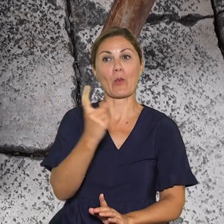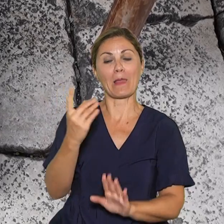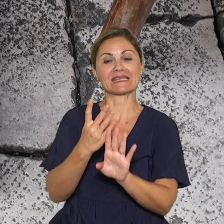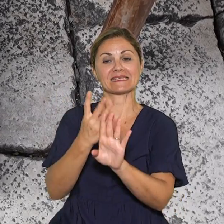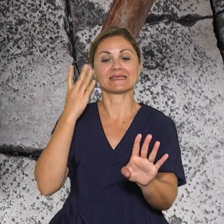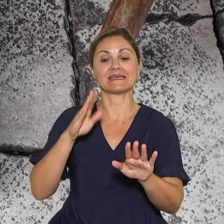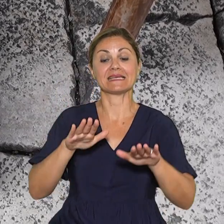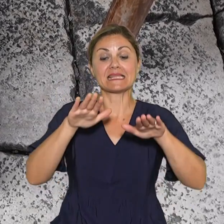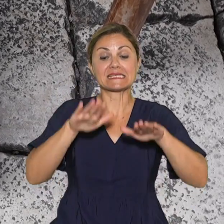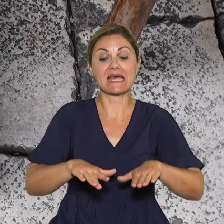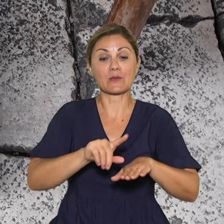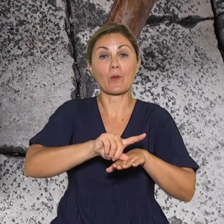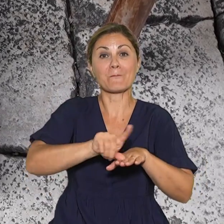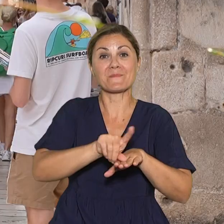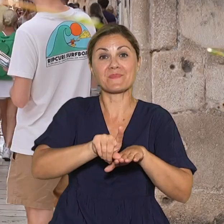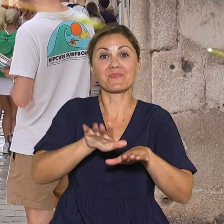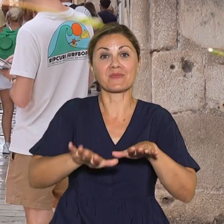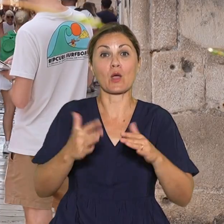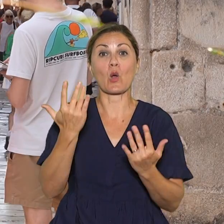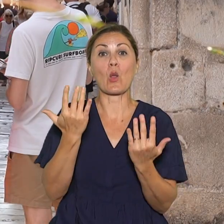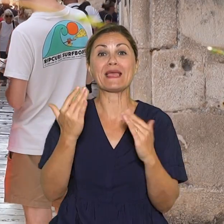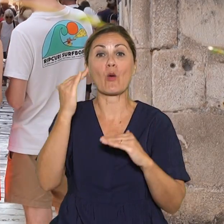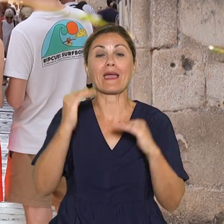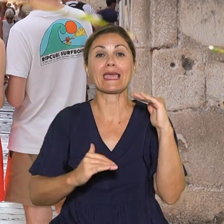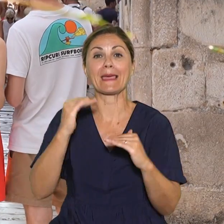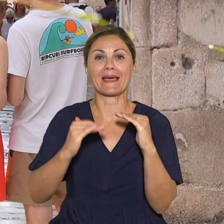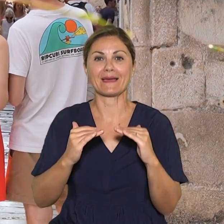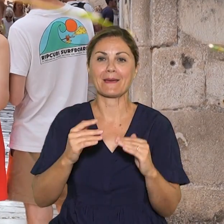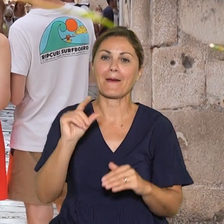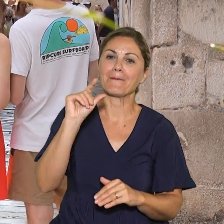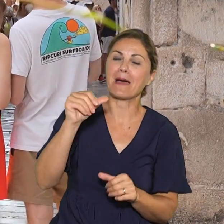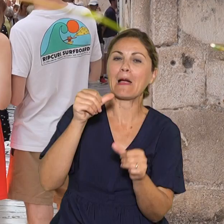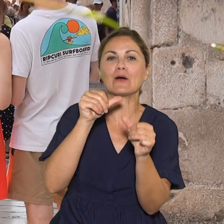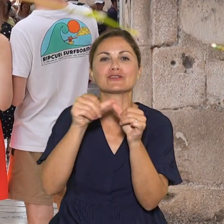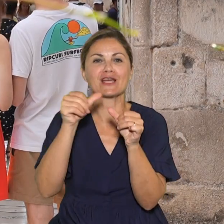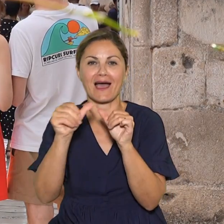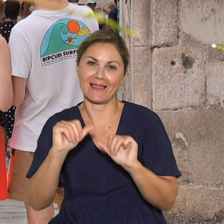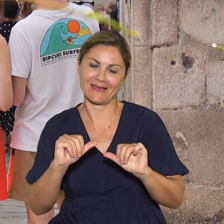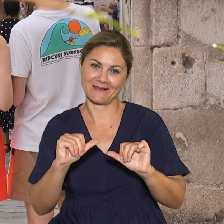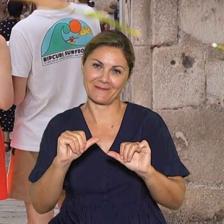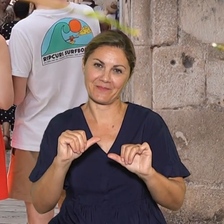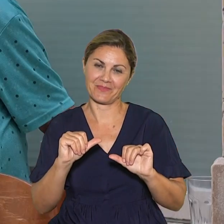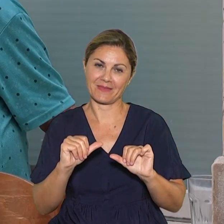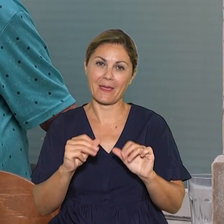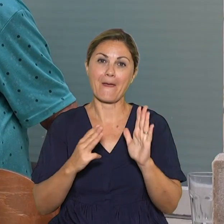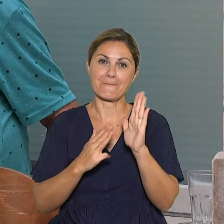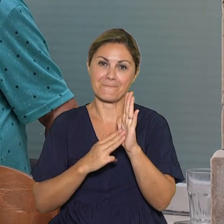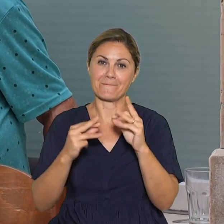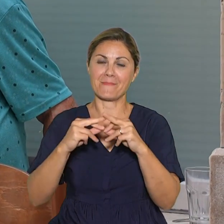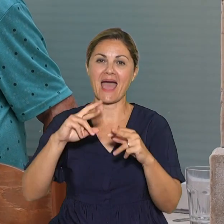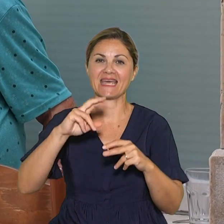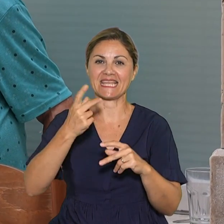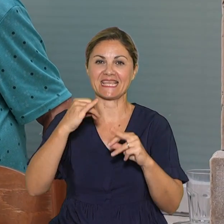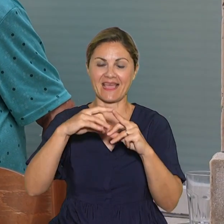bi saznali svoju težinu, a potom čuli pokoju toplu riječ ili šalu od samozatajne gospođe. Vaga i Marija postali